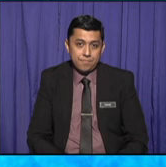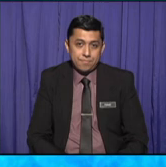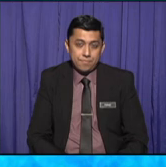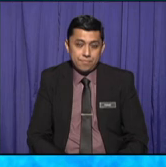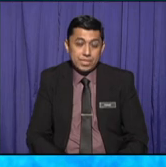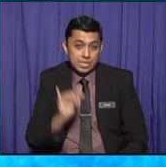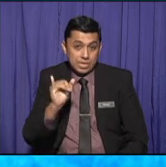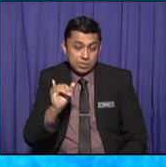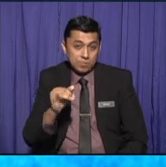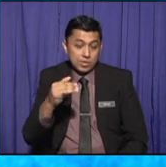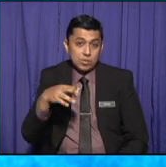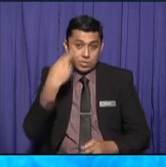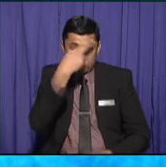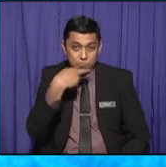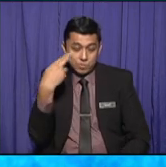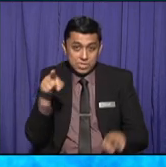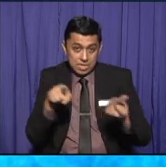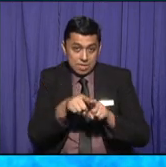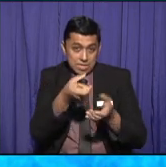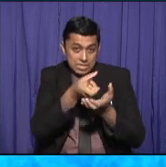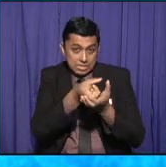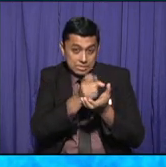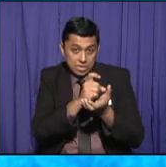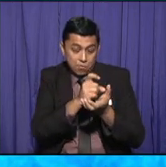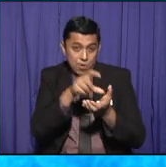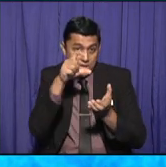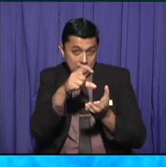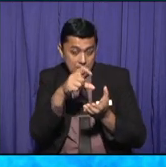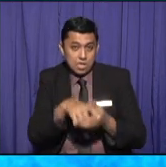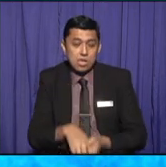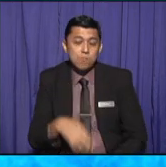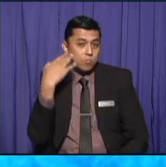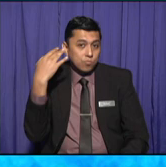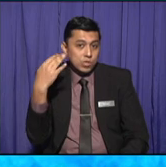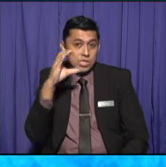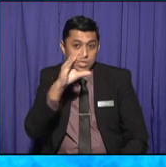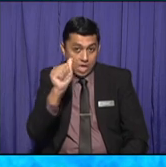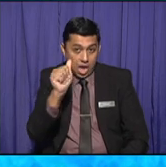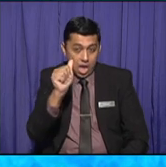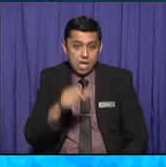Yang ini rupa macam tangkai cawan bunyinya ca.